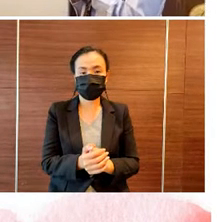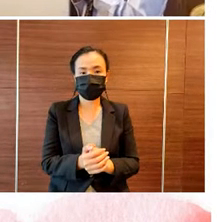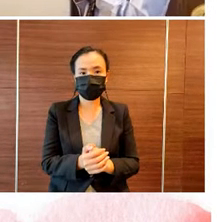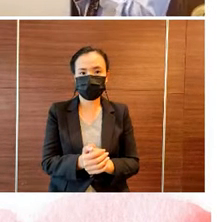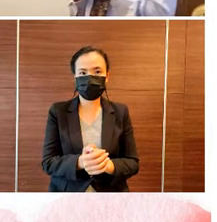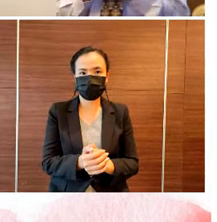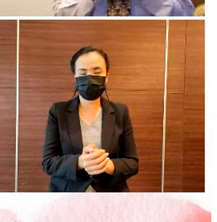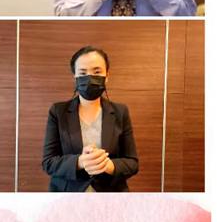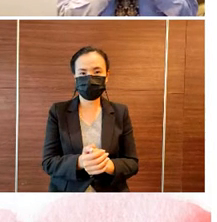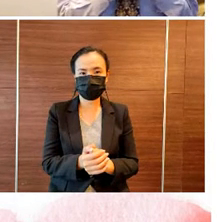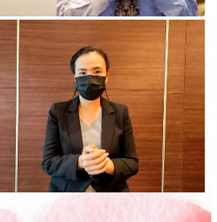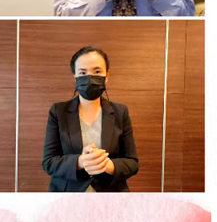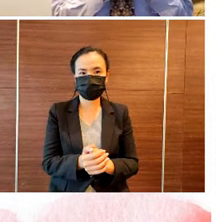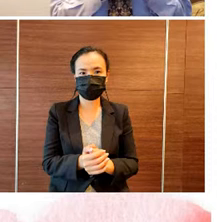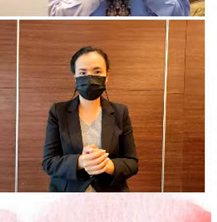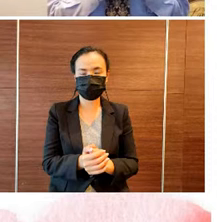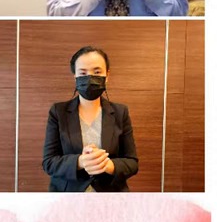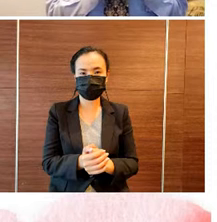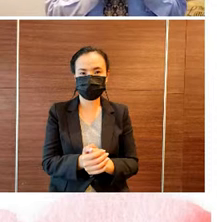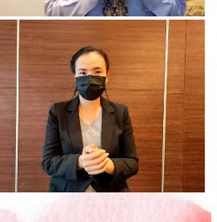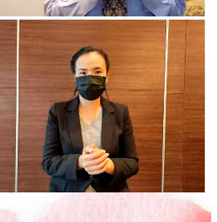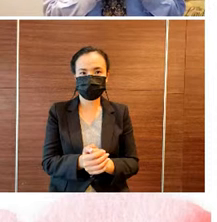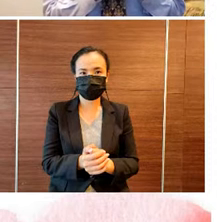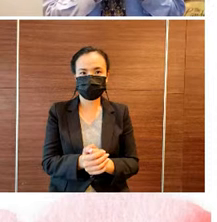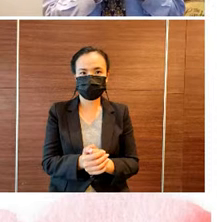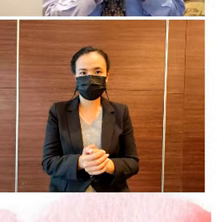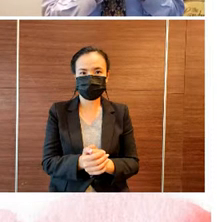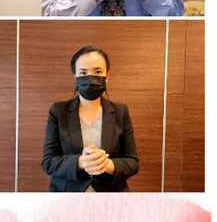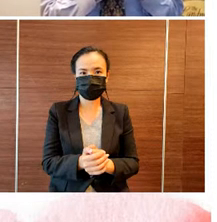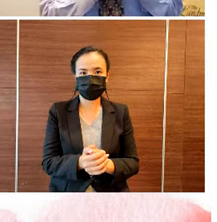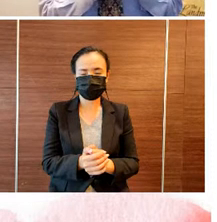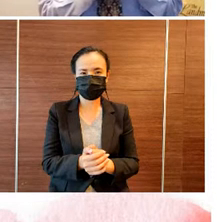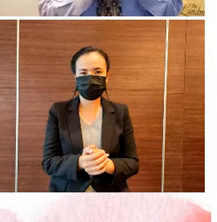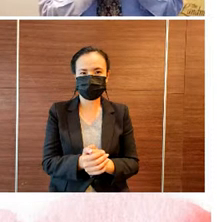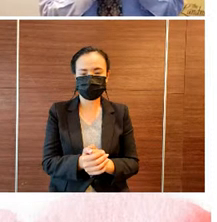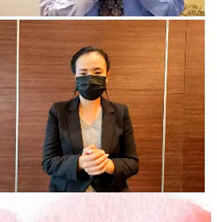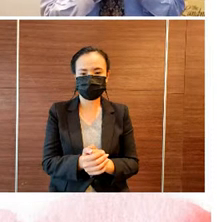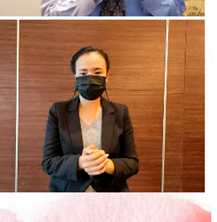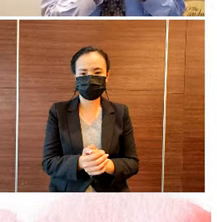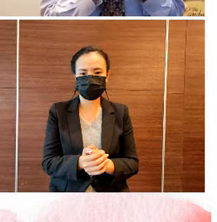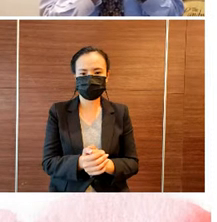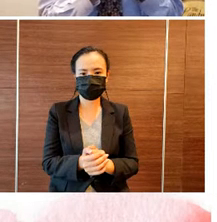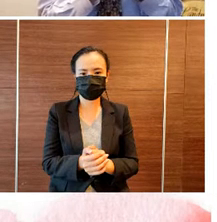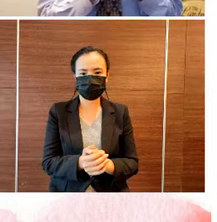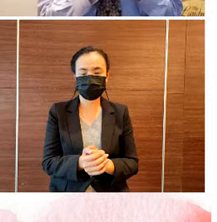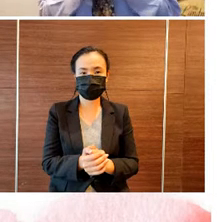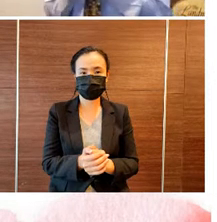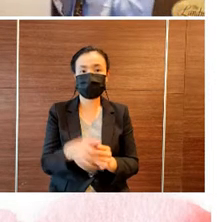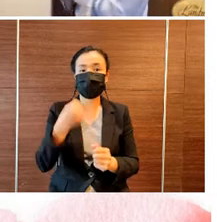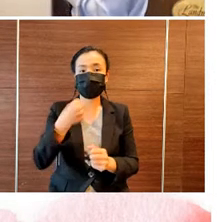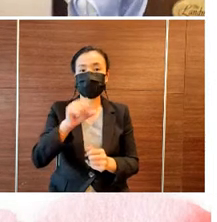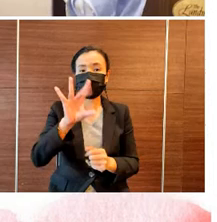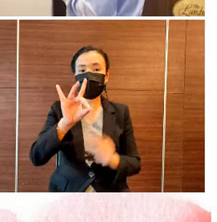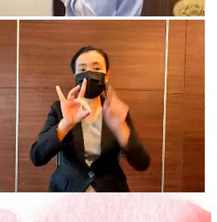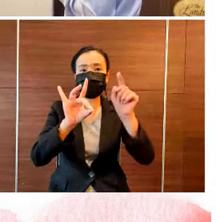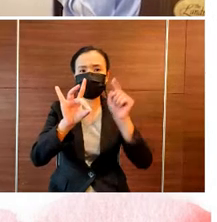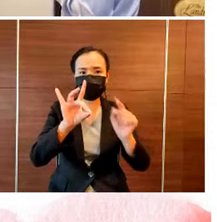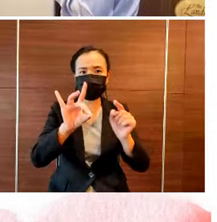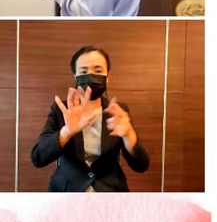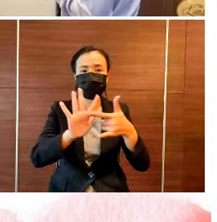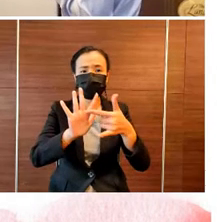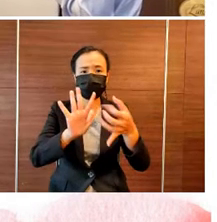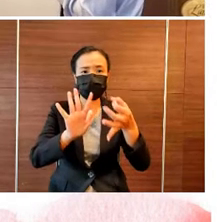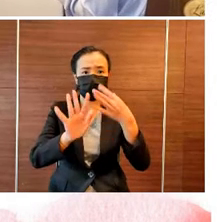ามีแค่18%ได้เองที่ยอมกิน